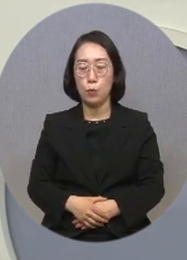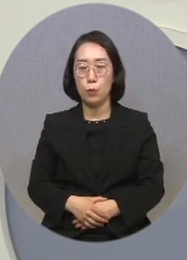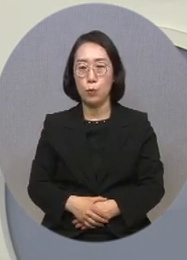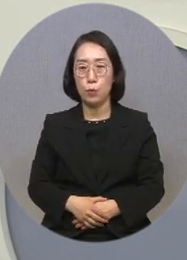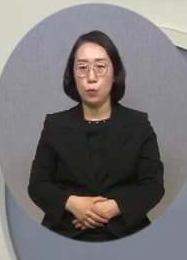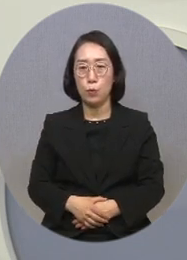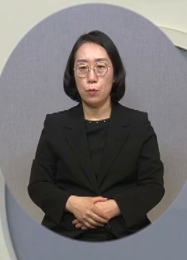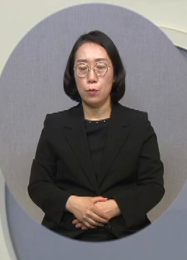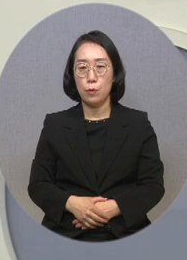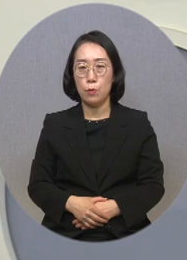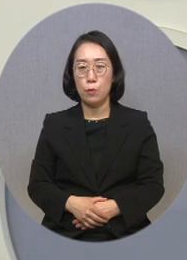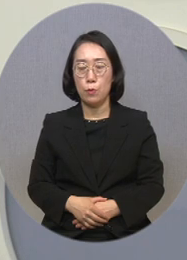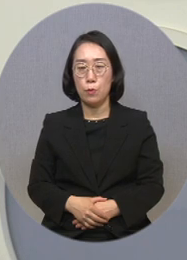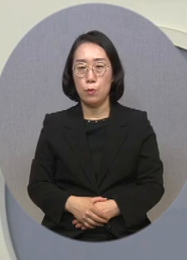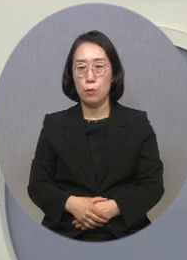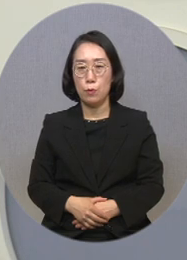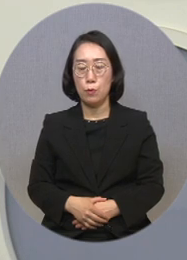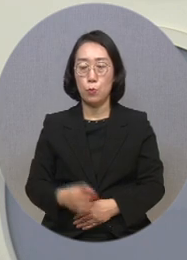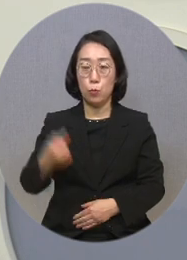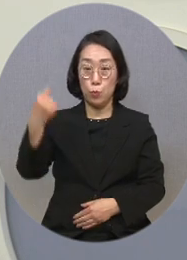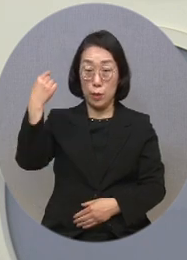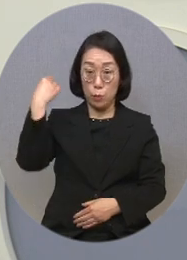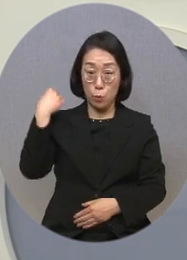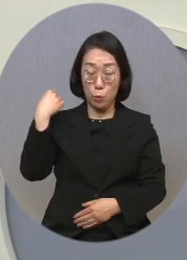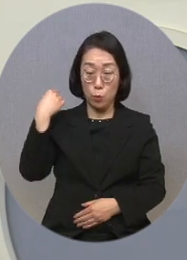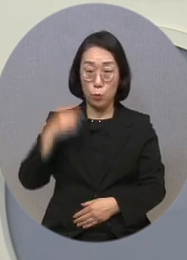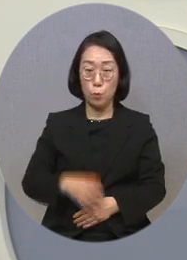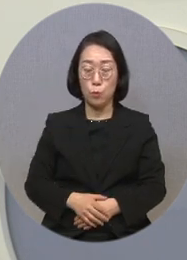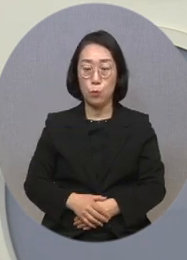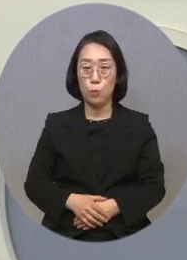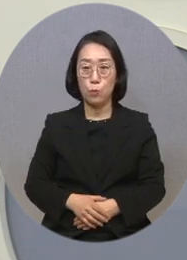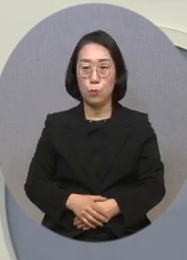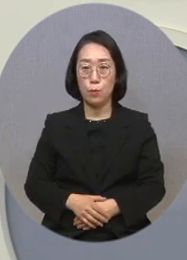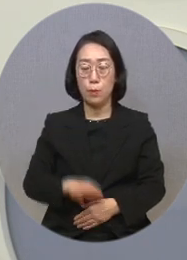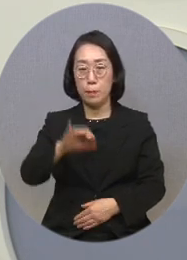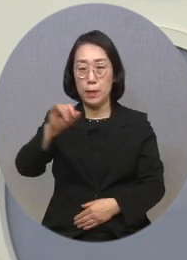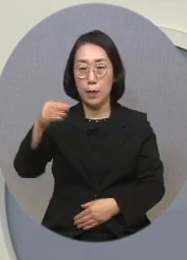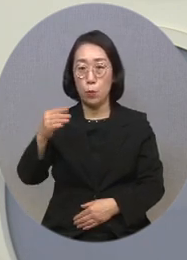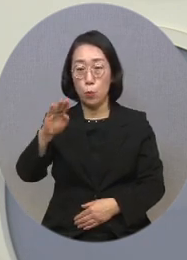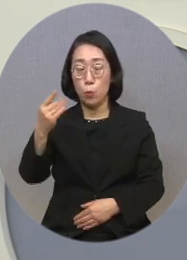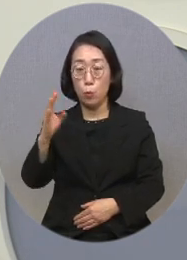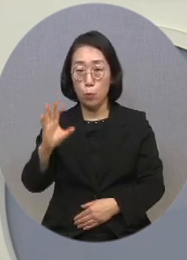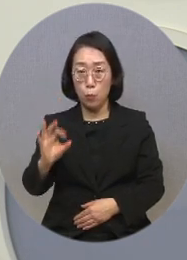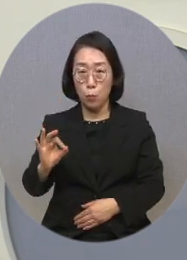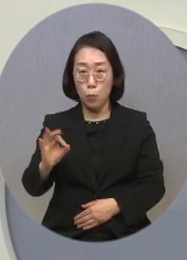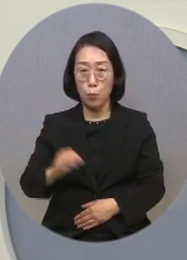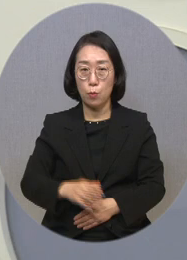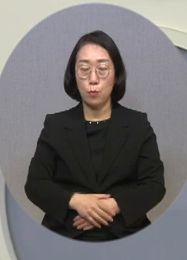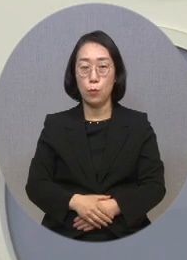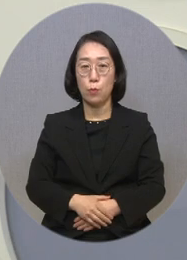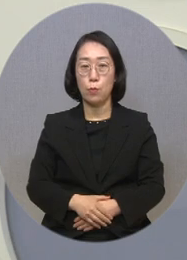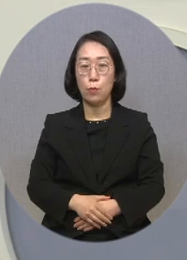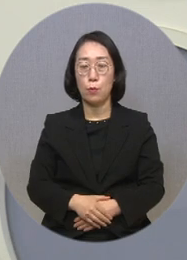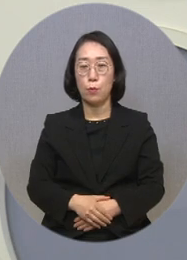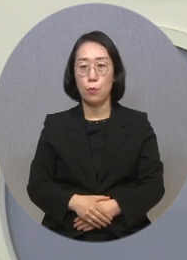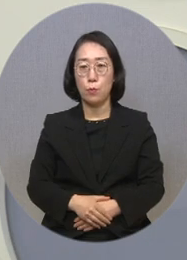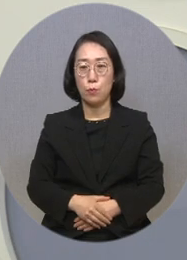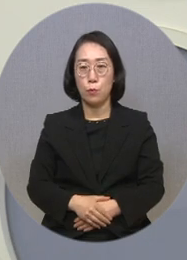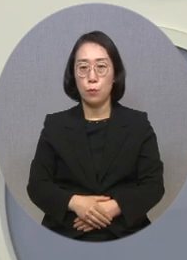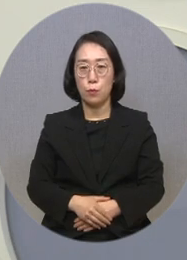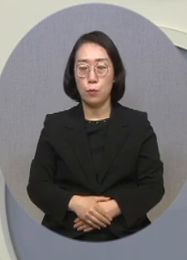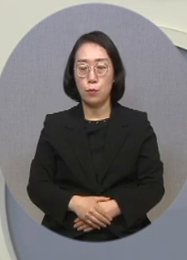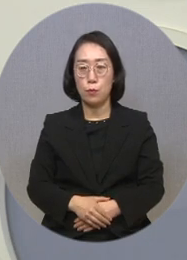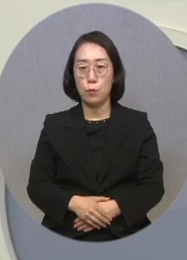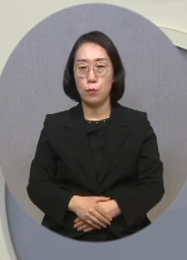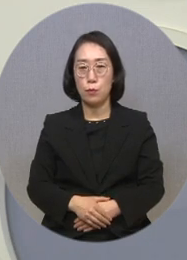우리 양백산 그 뒤로 그 소백산 비로봉이 있고 또 앞으로는 그